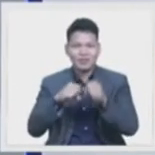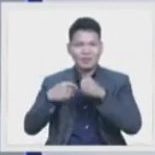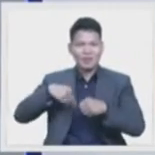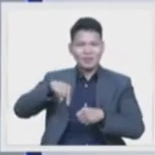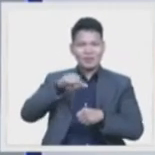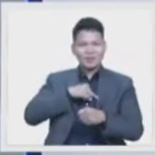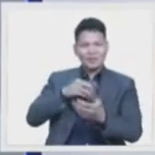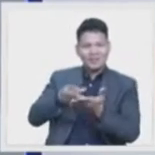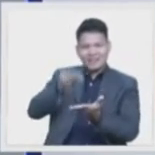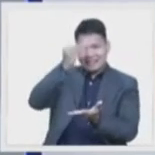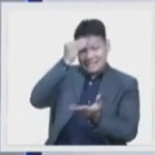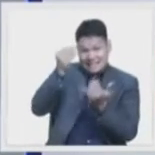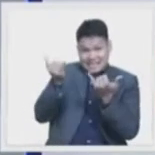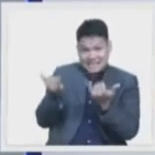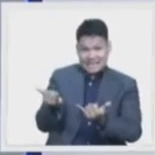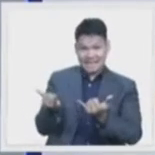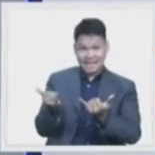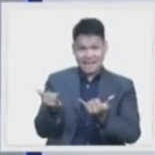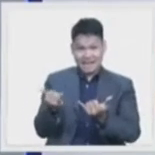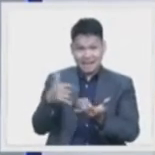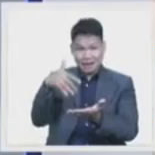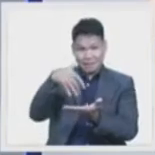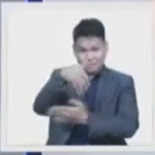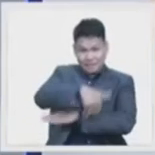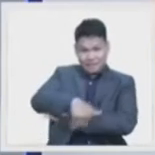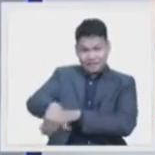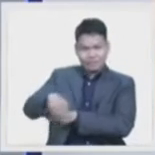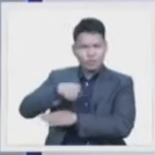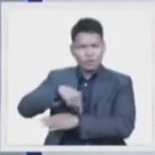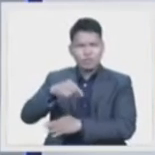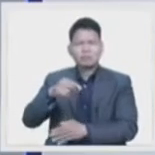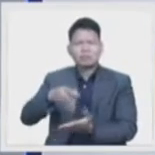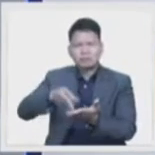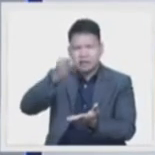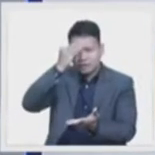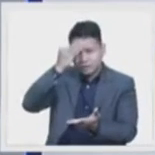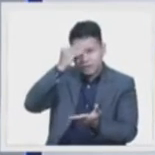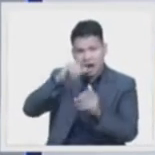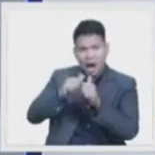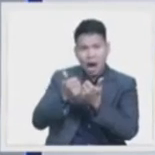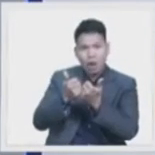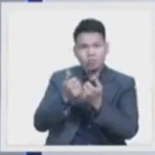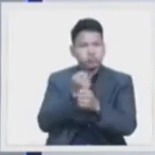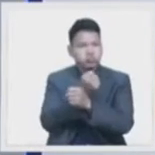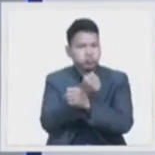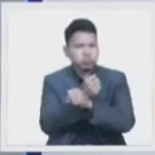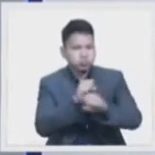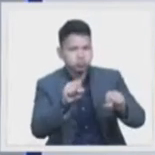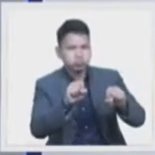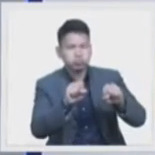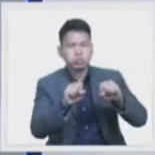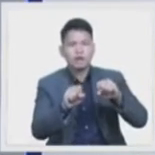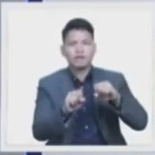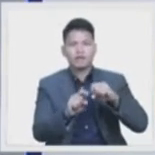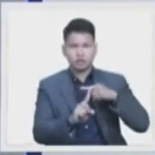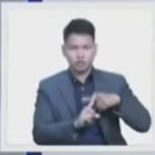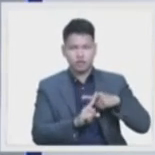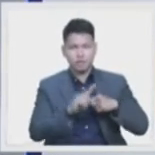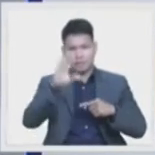atong matunan ang plano sa Dios sa kaluwasan sa tao. Si Satanas, bisan